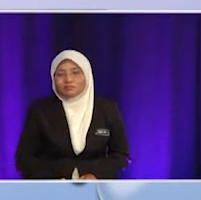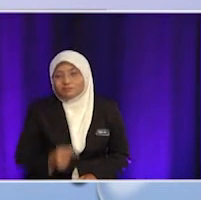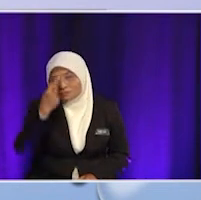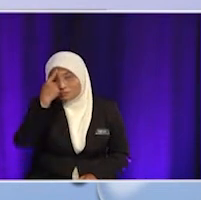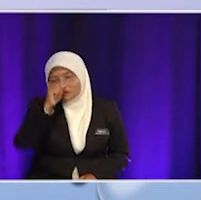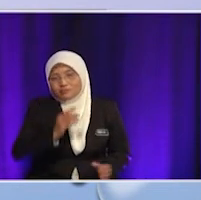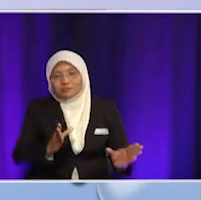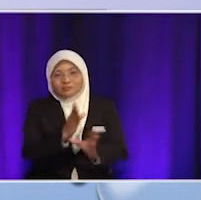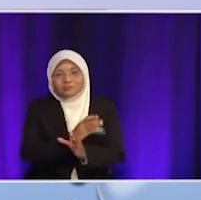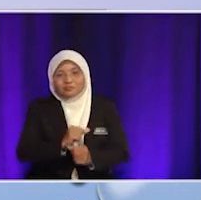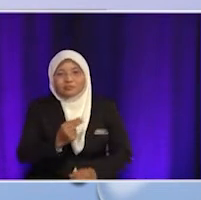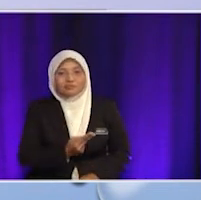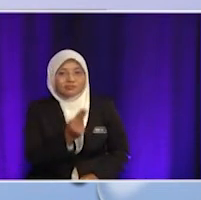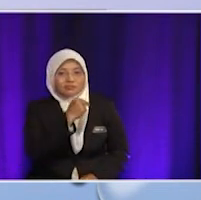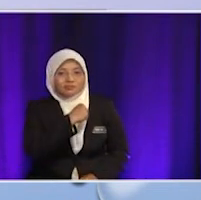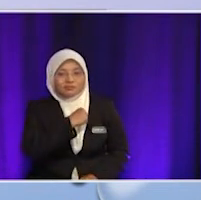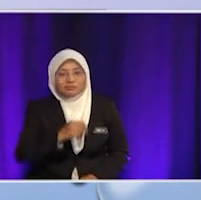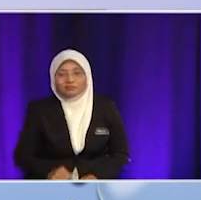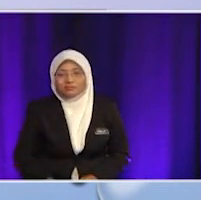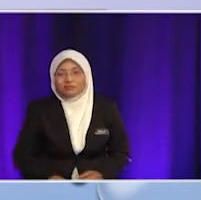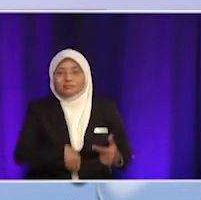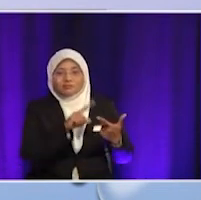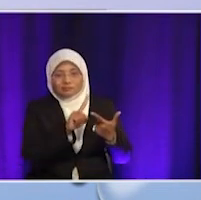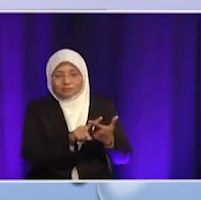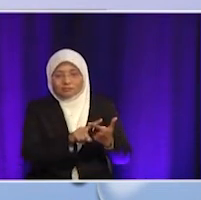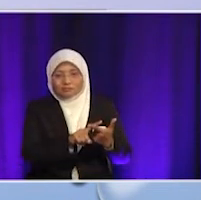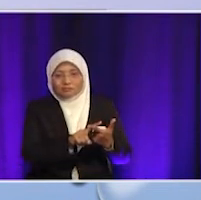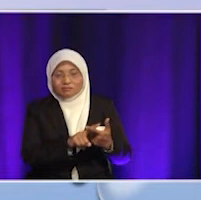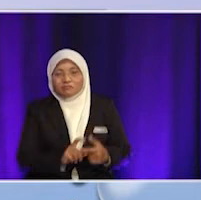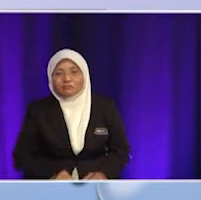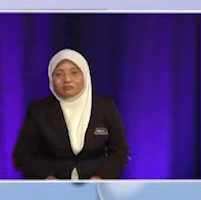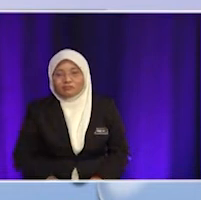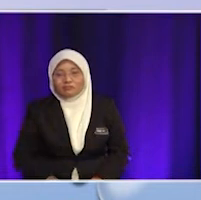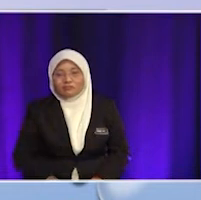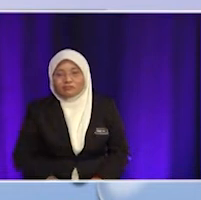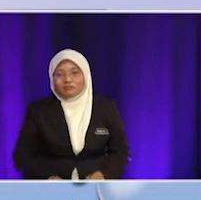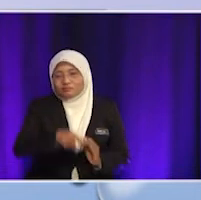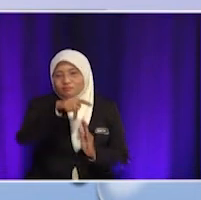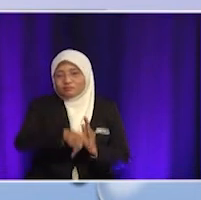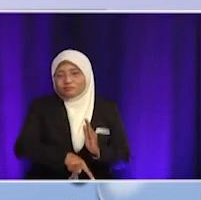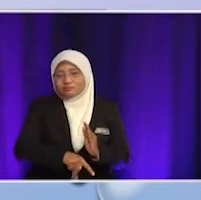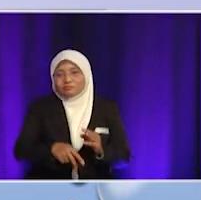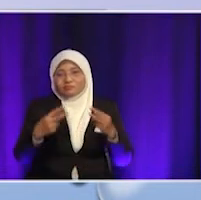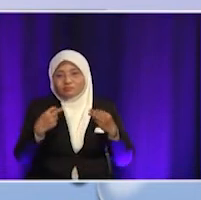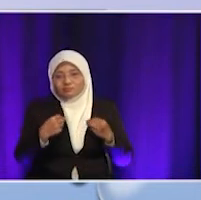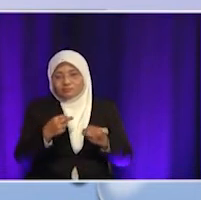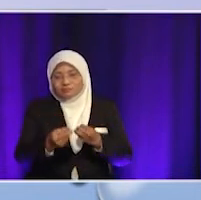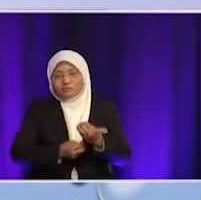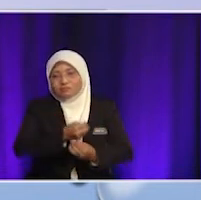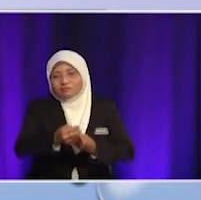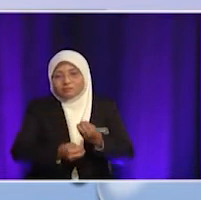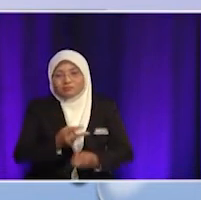yang kedua ialah perniagaan perniagaan activity jual beli yang tadi individu sekarang ini